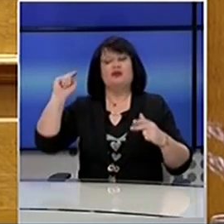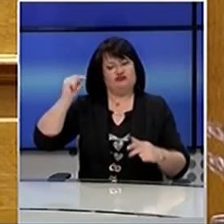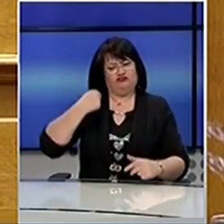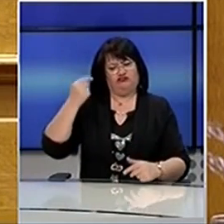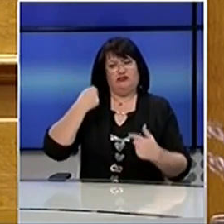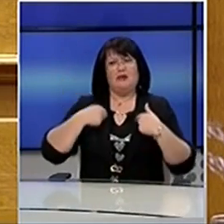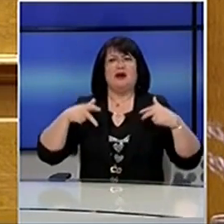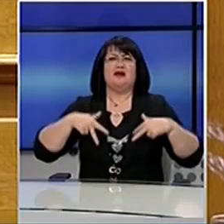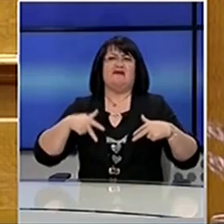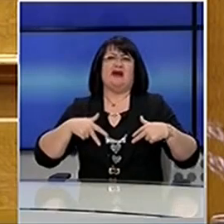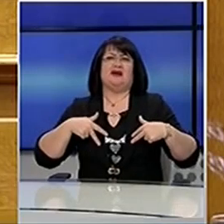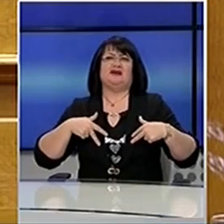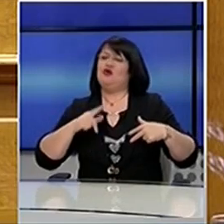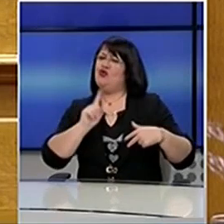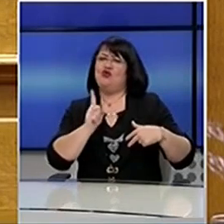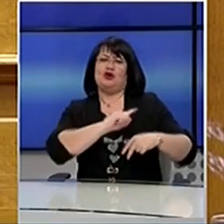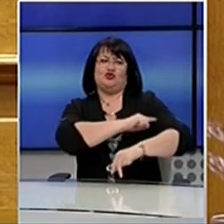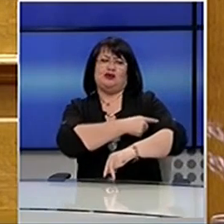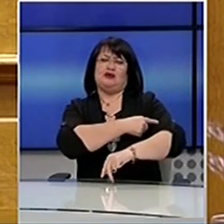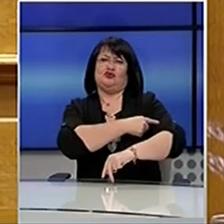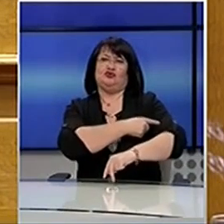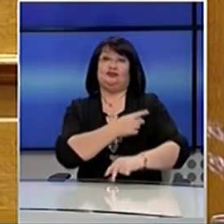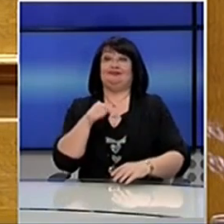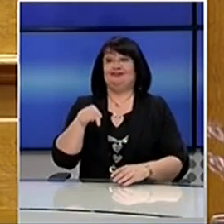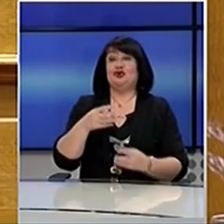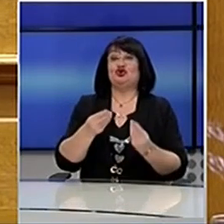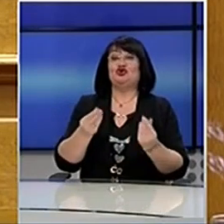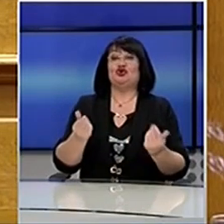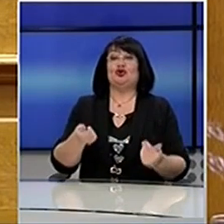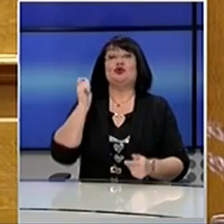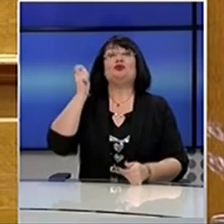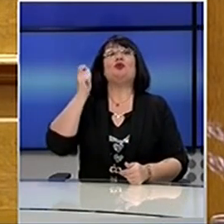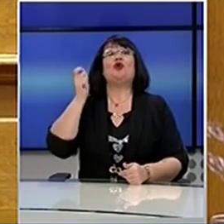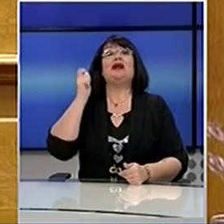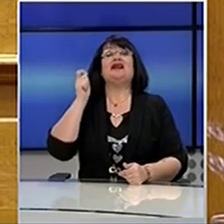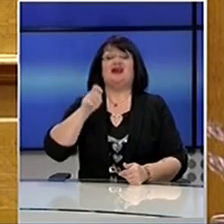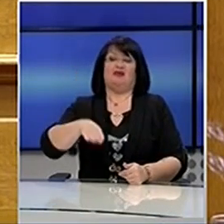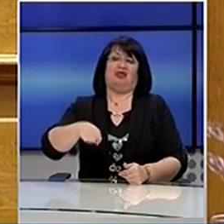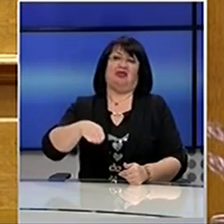κυβέρνησης. Με αυτόν τον τρόπο όμως, με αυτόν τον τρόπο υποβιβάζεται την πολιτική αντιπαράθεση.